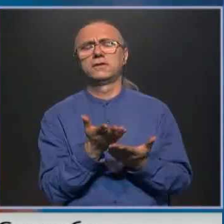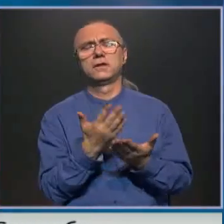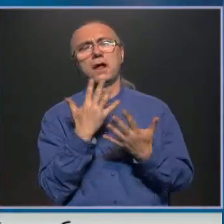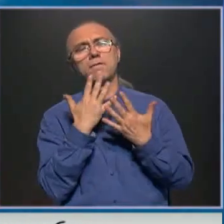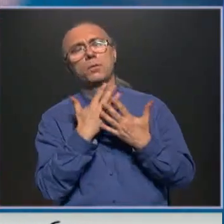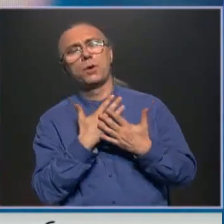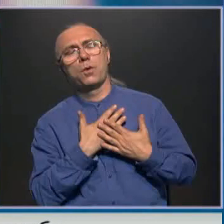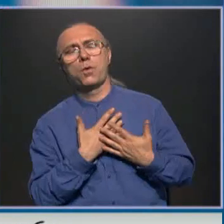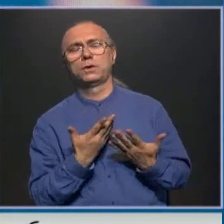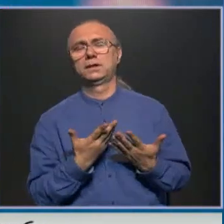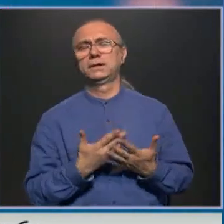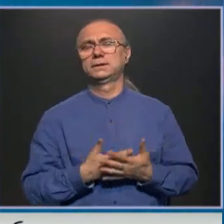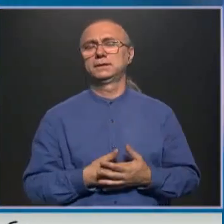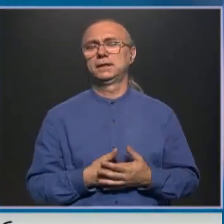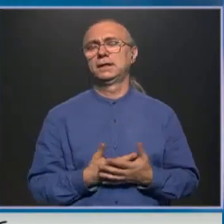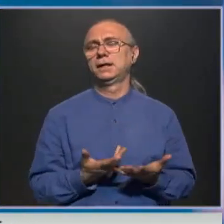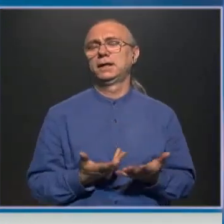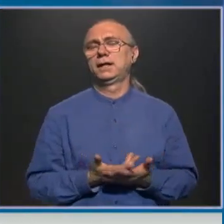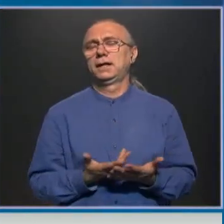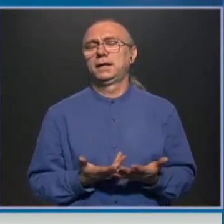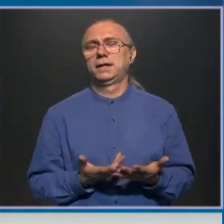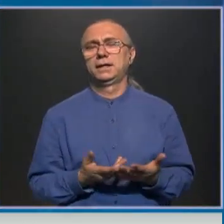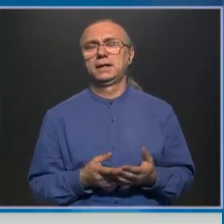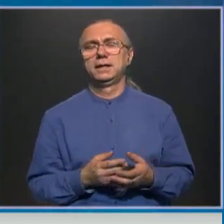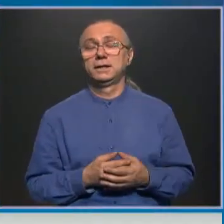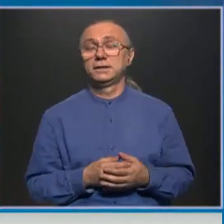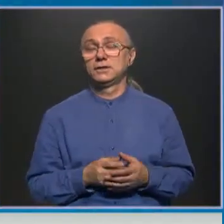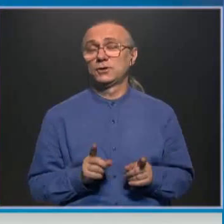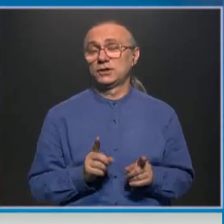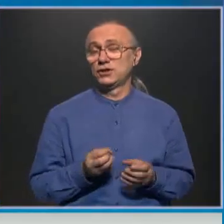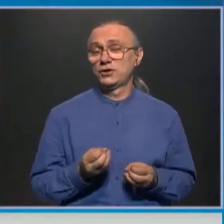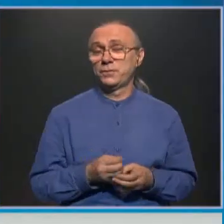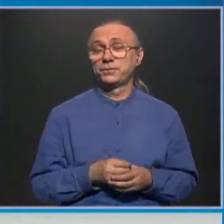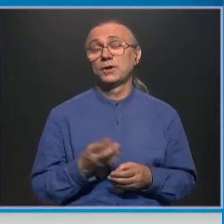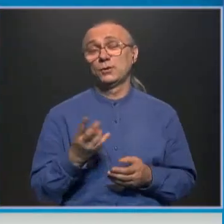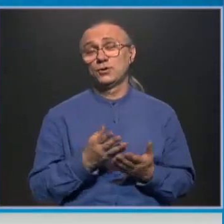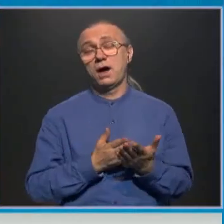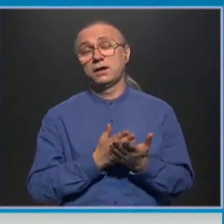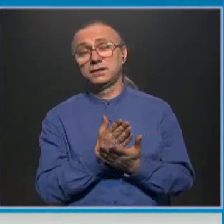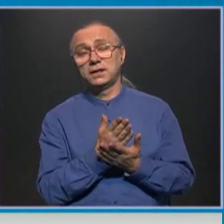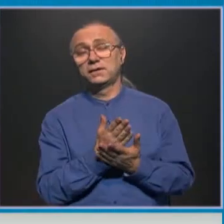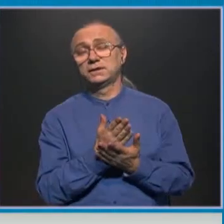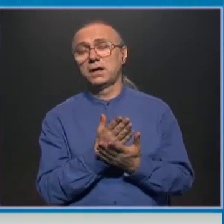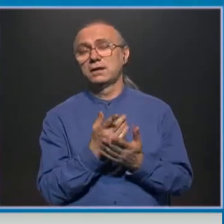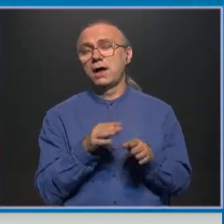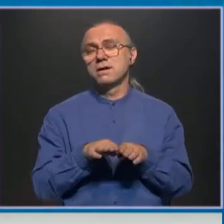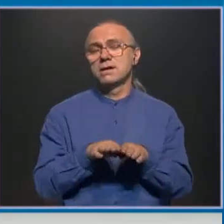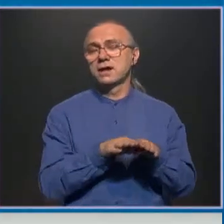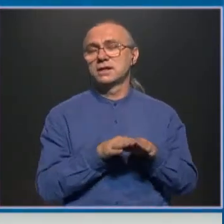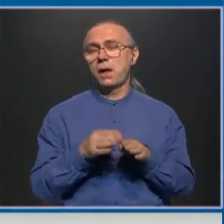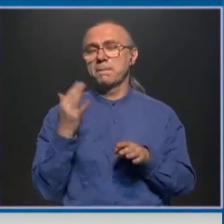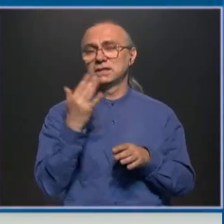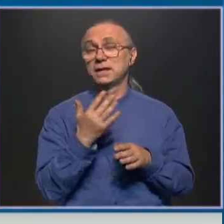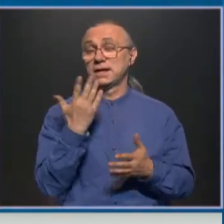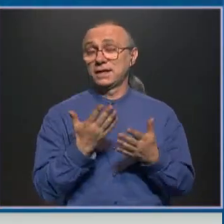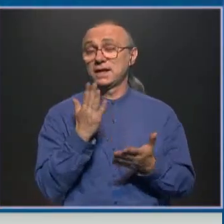желание там, как-то кидать вверх цветочки или прыгать, не дай бог, с крыши. Нет, нужно ориентироваться на единомыслие. Если есть дружба,